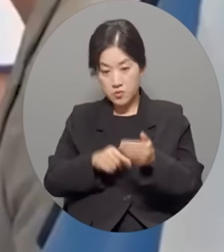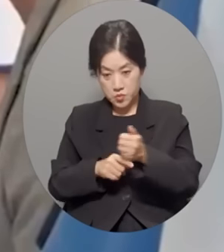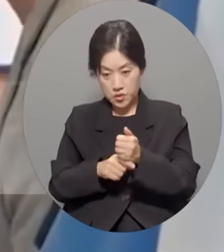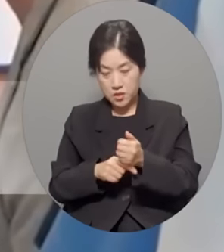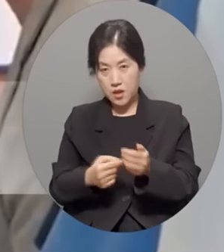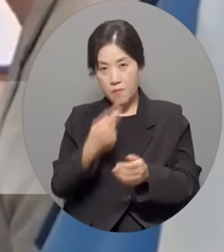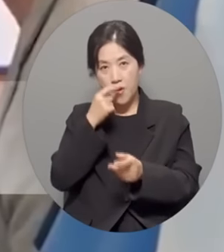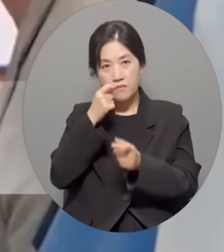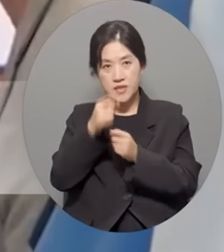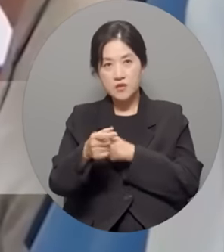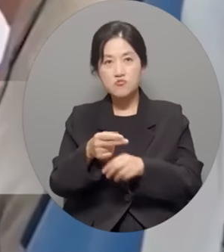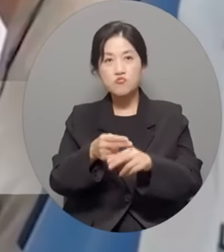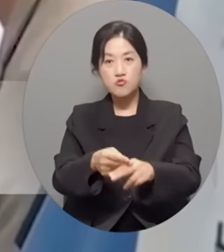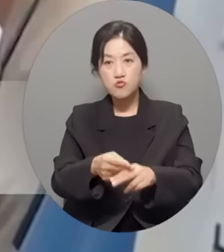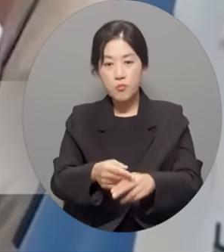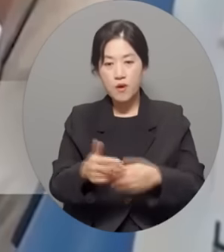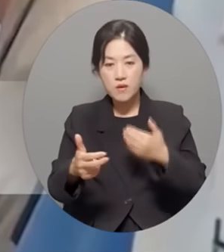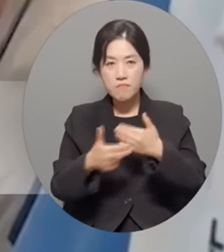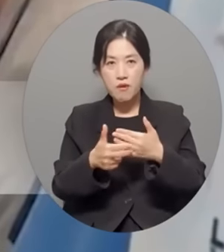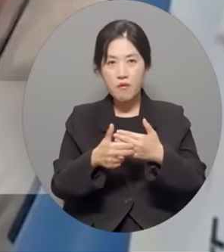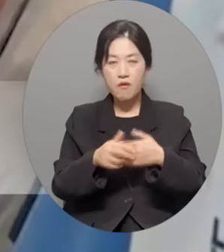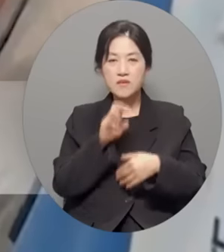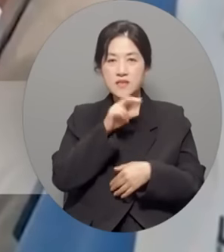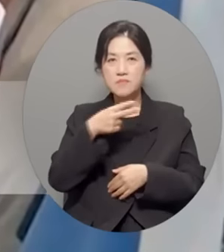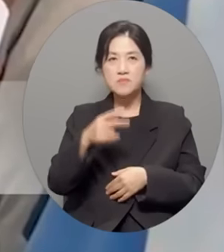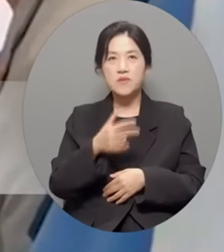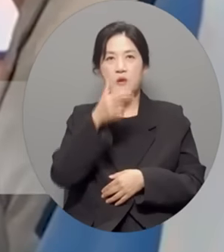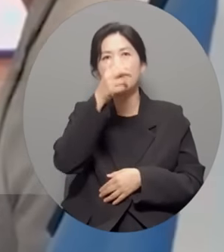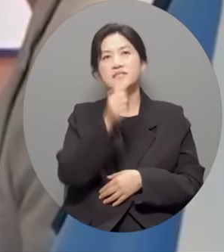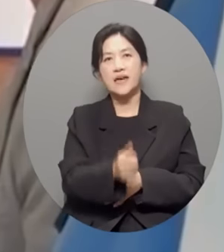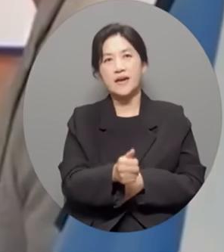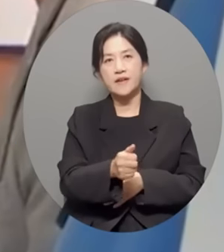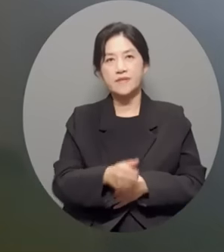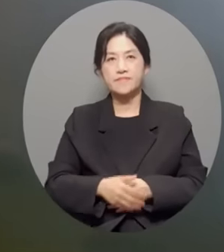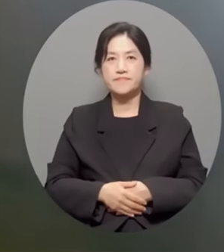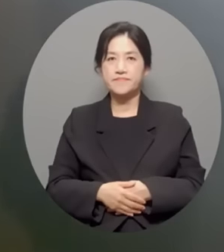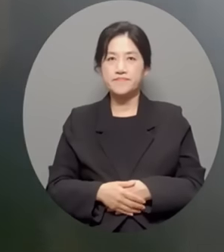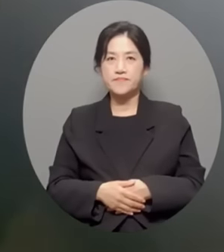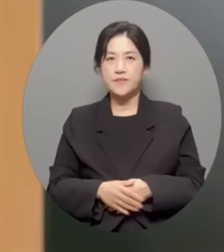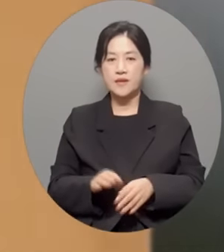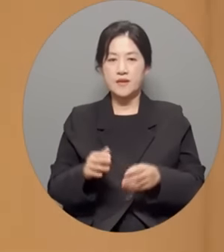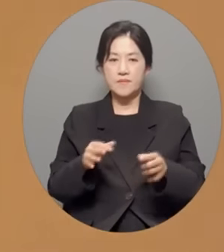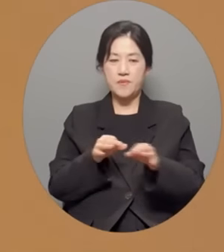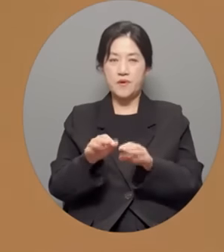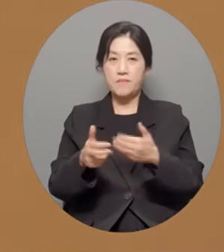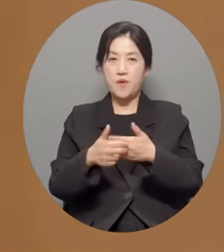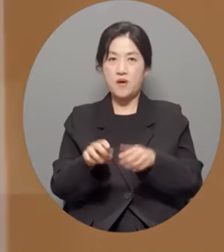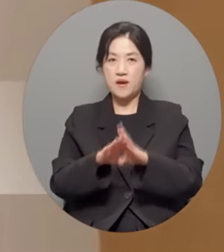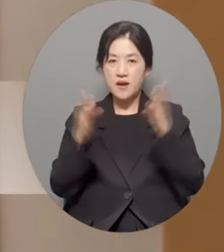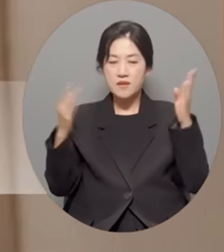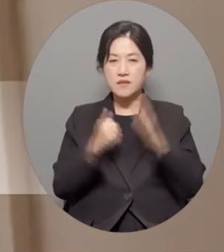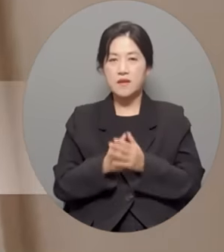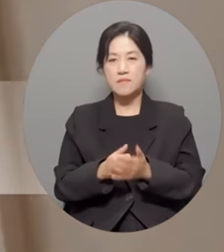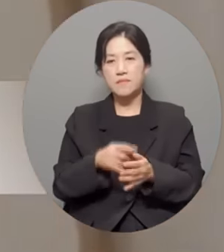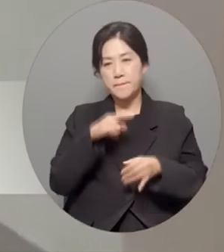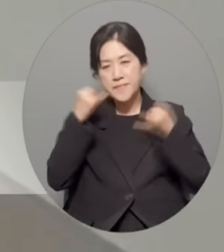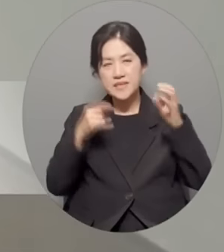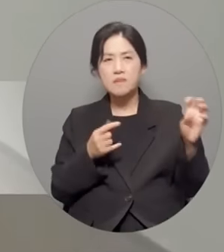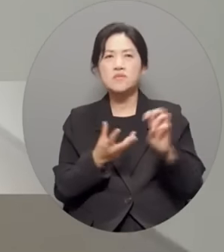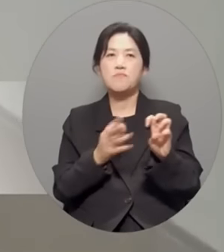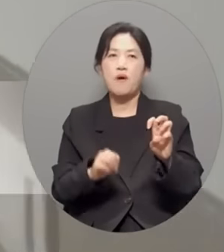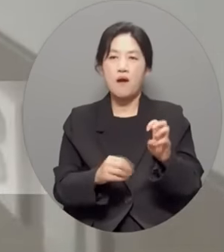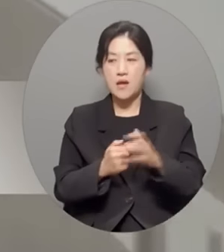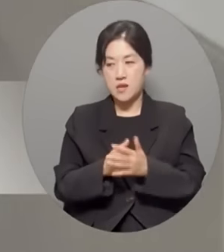보험사기를 주도한 건이 병원의 30대 원장이었습니다 개업할 때 진비 30억 원의 허덕이던 때